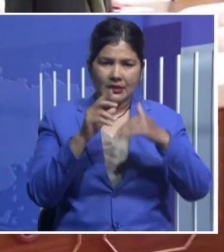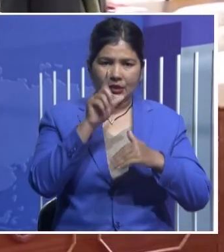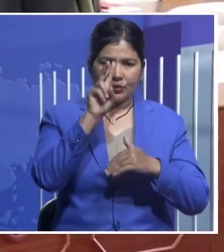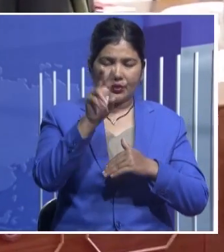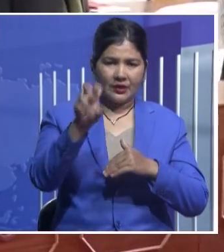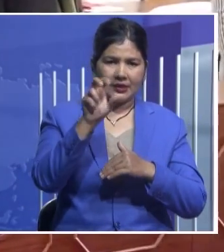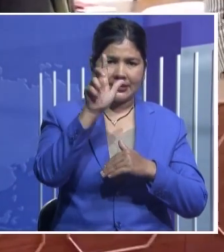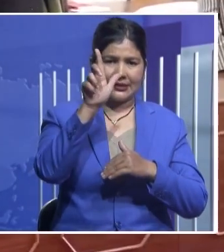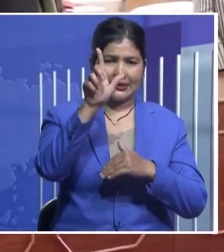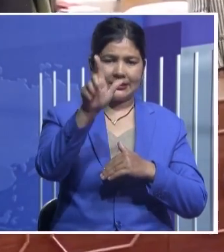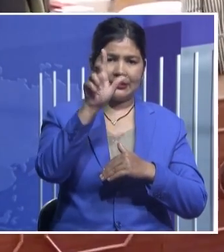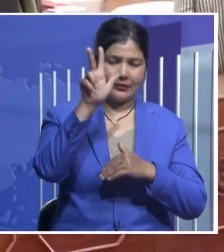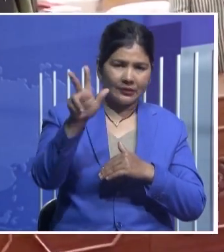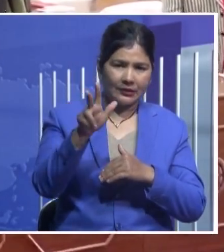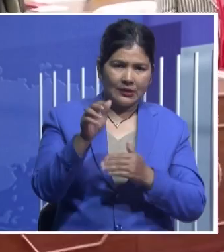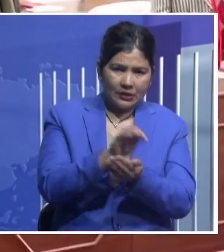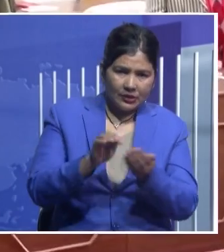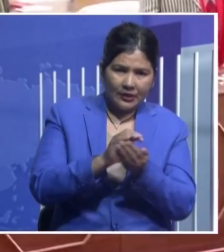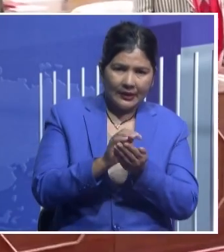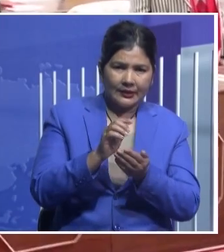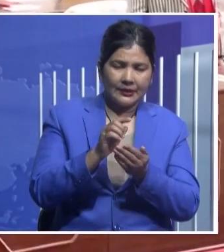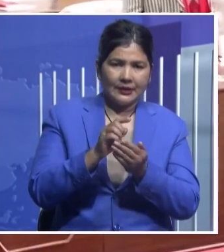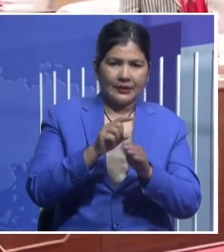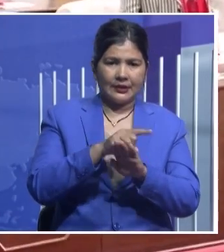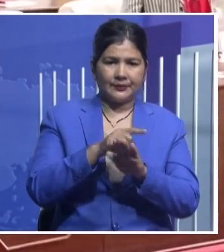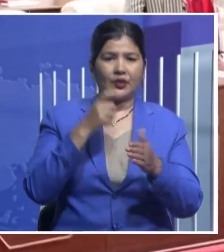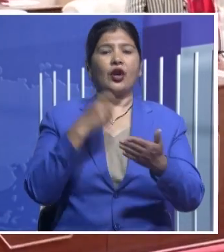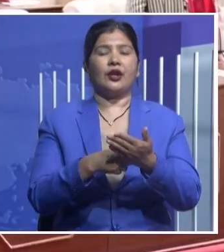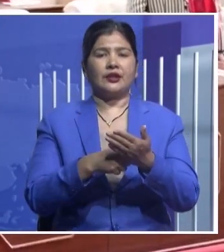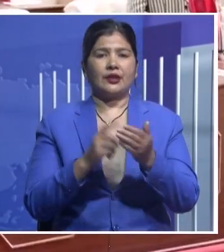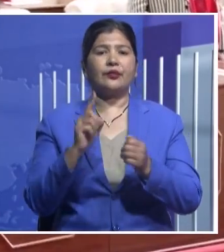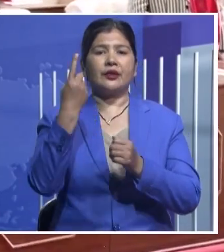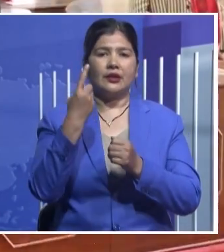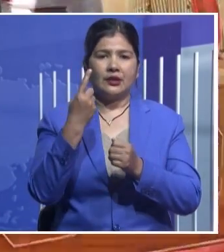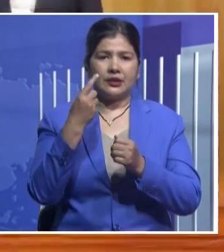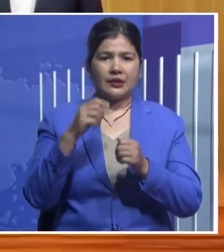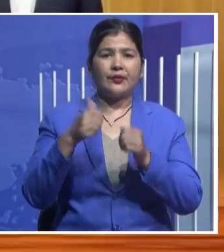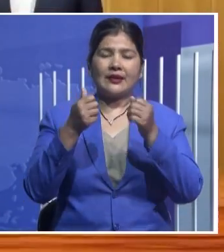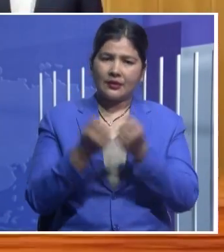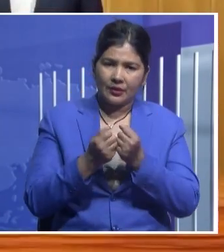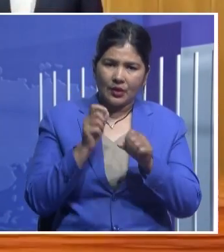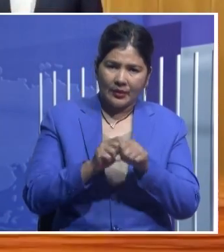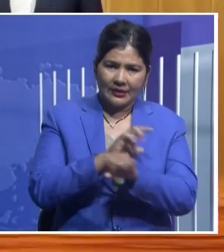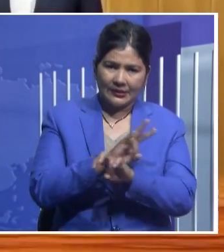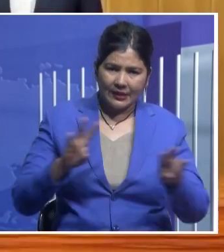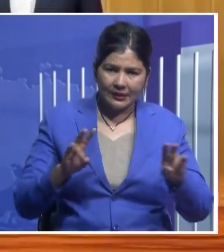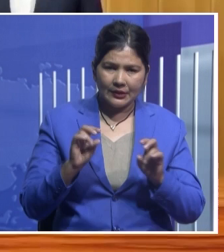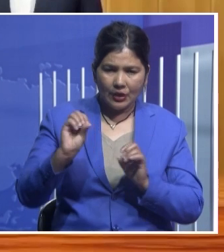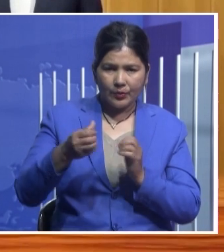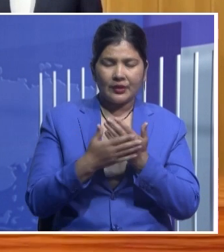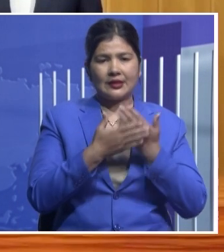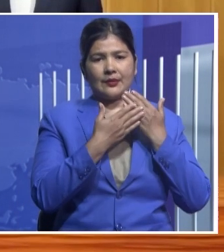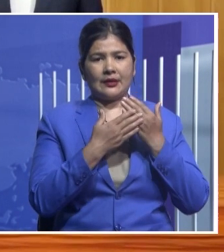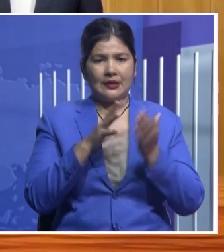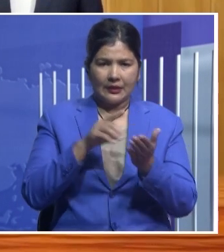2078 कर्णाली प्रदेश सहकारी ऐन 2075लाई पहिलो संशोधन गर्न बनेको विधेयक र शान्ति तथा पुनर्स्थापना केन्द्र स्थापना